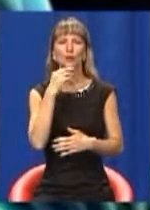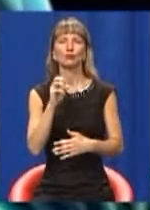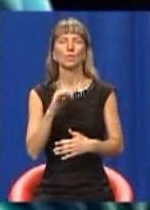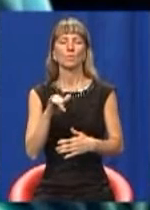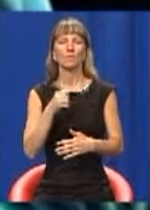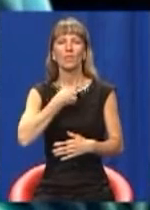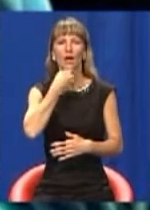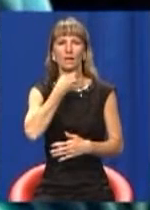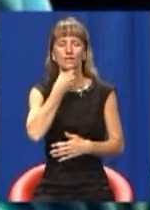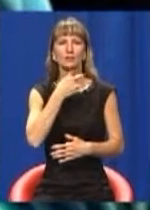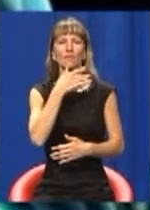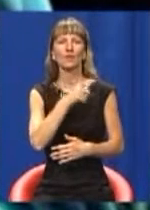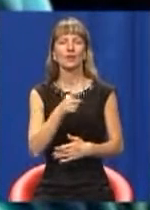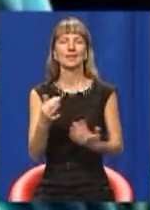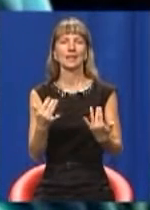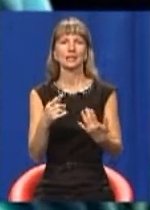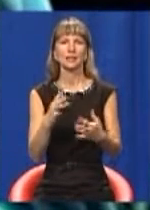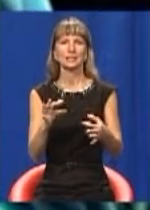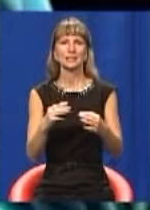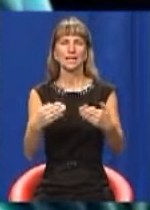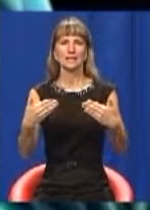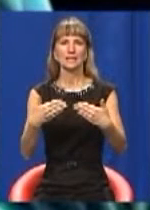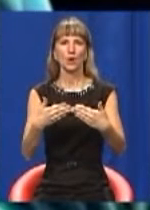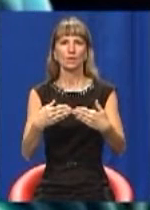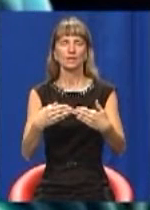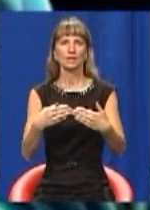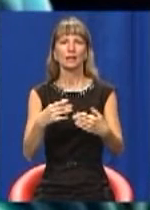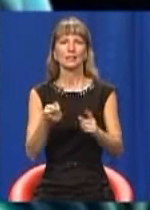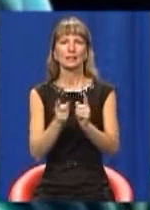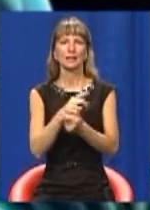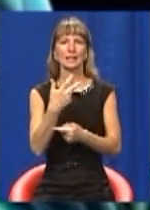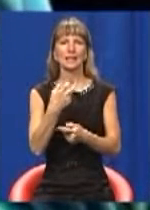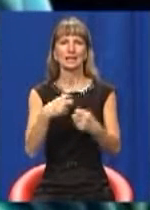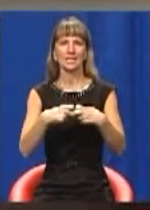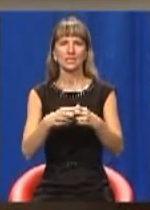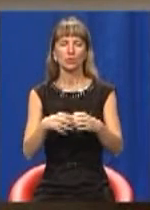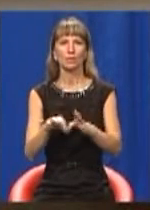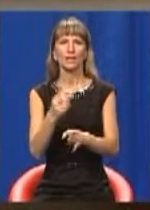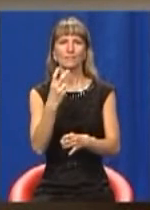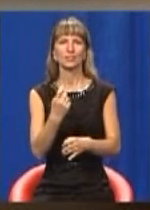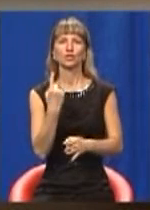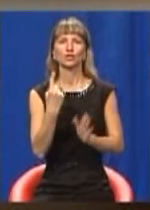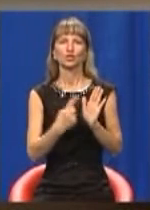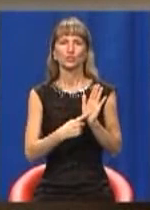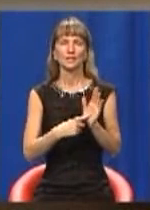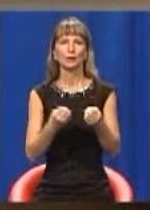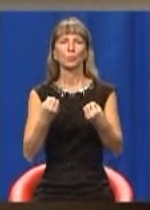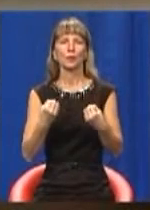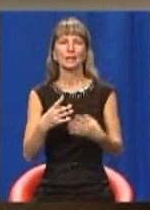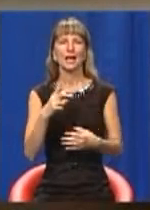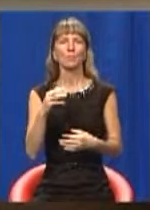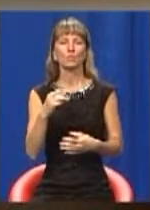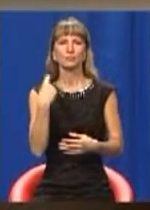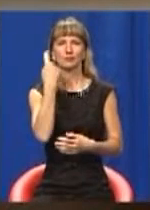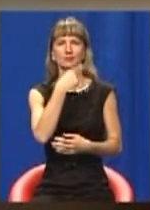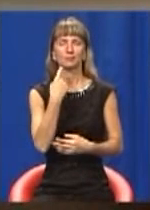дорослому віці. З часом деякі з них зростаються і замість 300 кісток виходить 206. Навіть найпростіша емоція вимагає